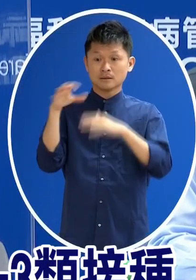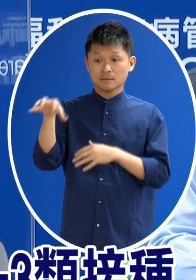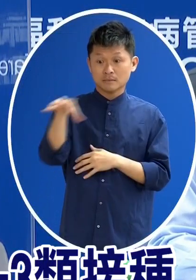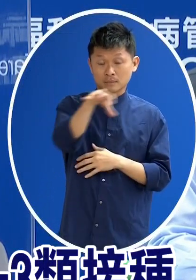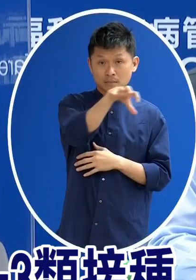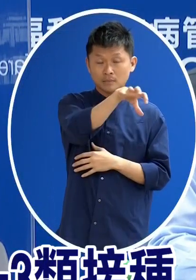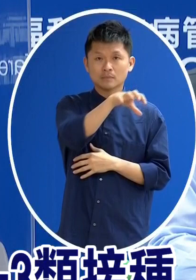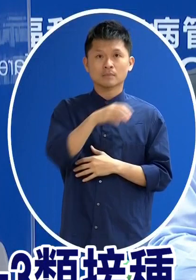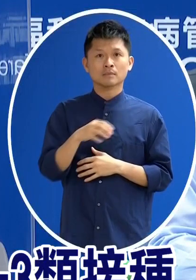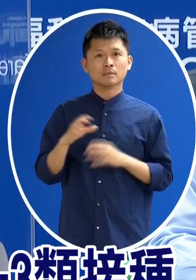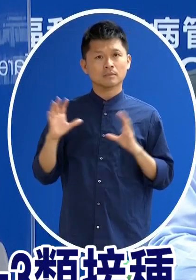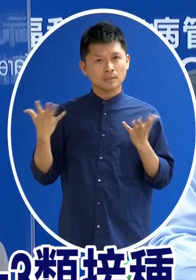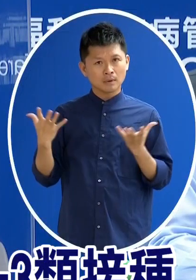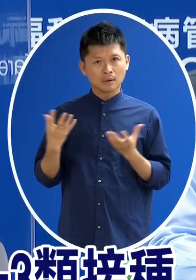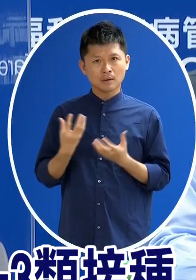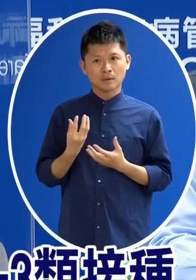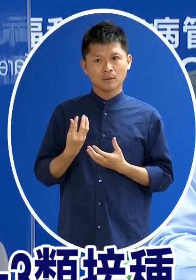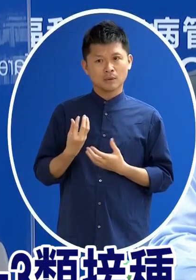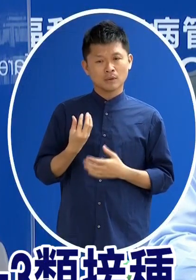概会发